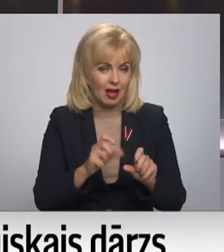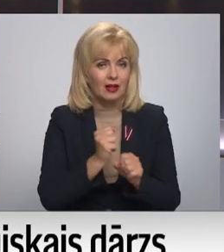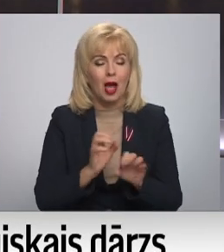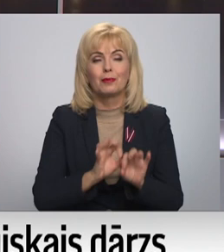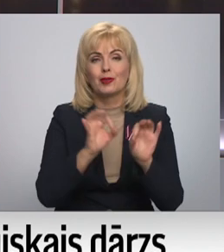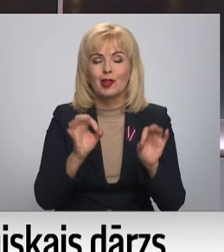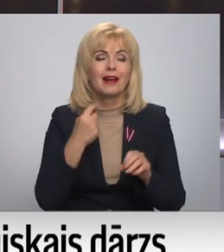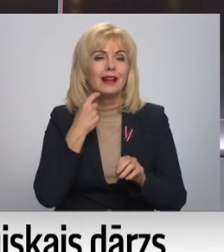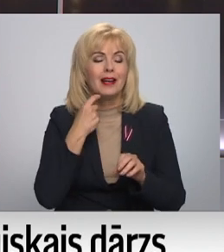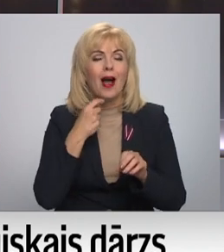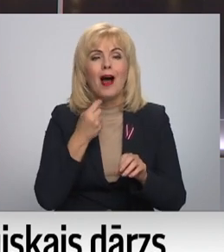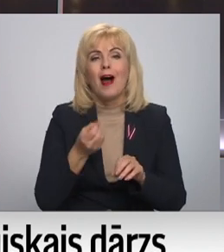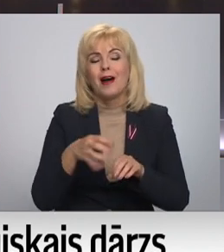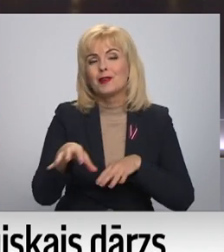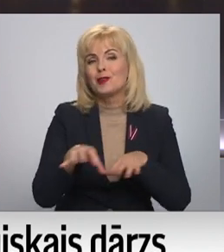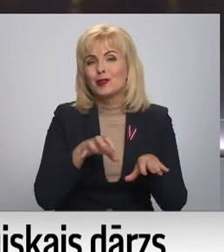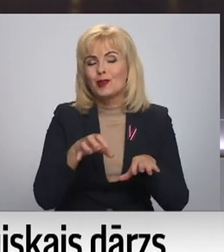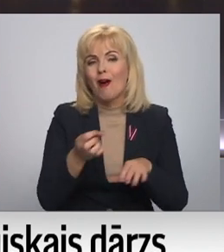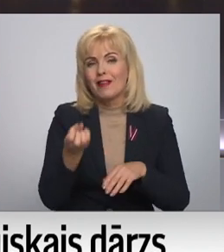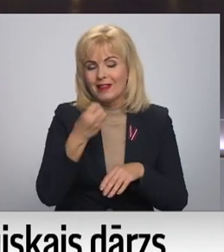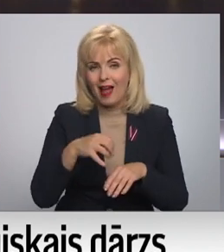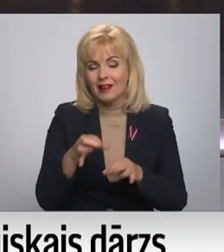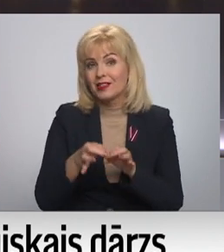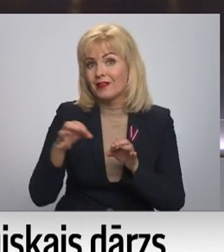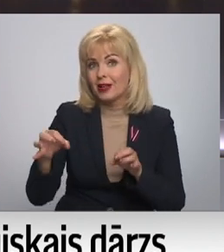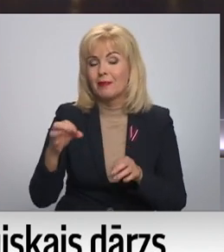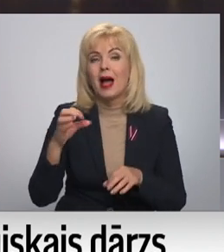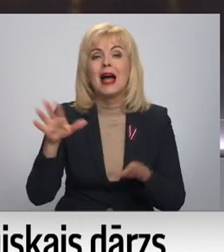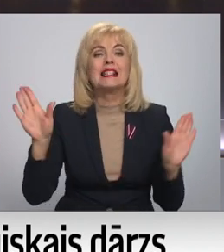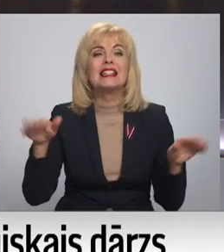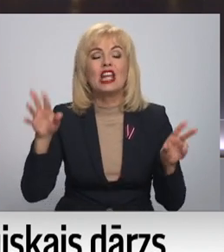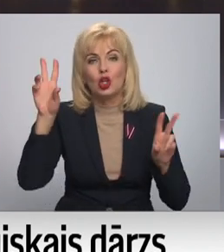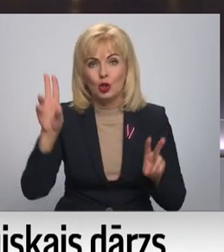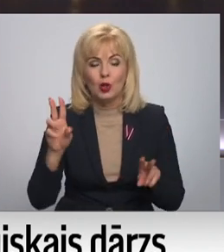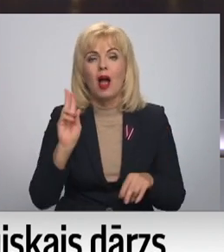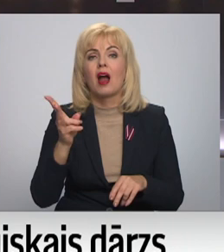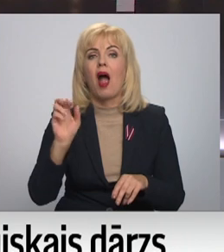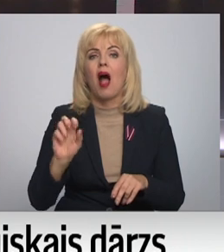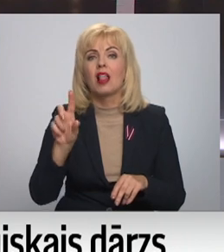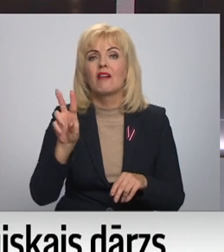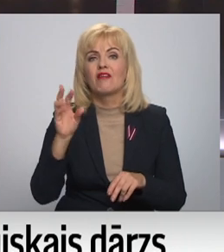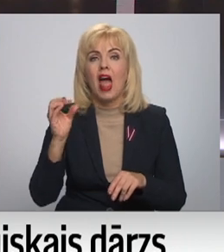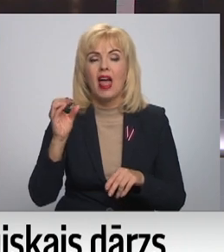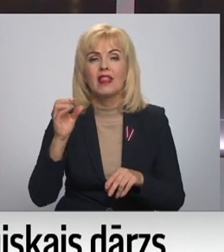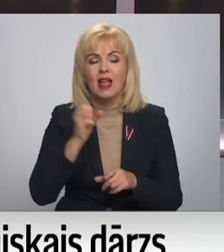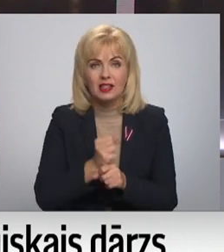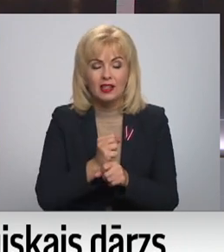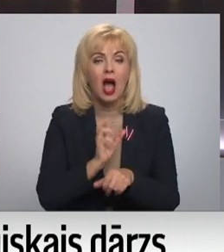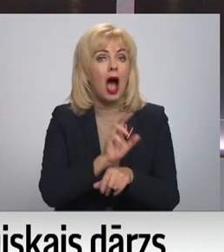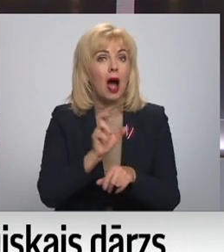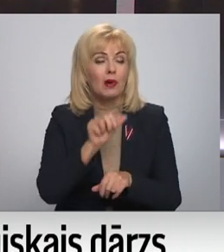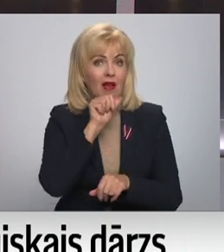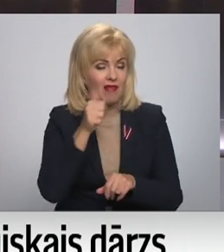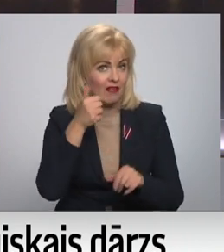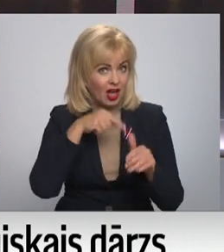Rīgas zooloģiskais dārzs un filiāla Cīruļi Kalvēns pagastā. Laikā, kamēr apmeklētāji netika ielaisti, dzīvnieku vide